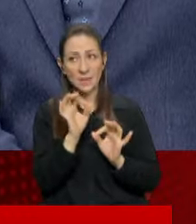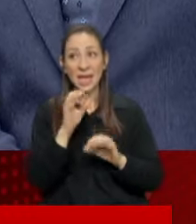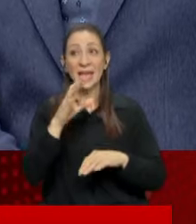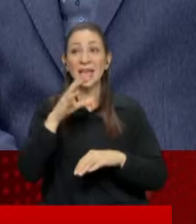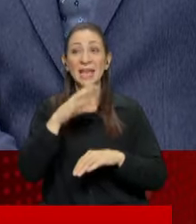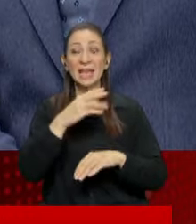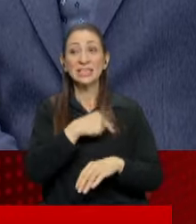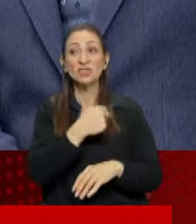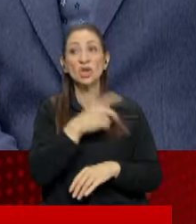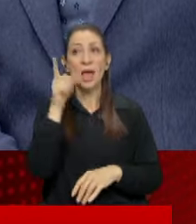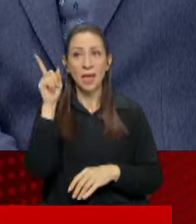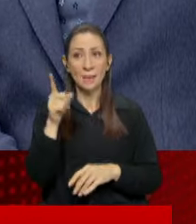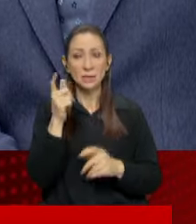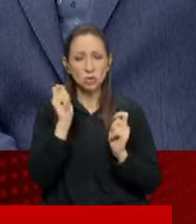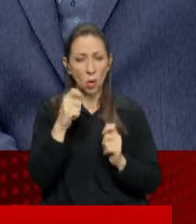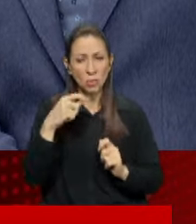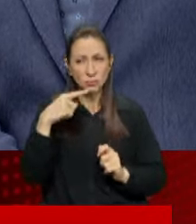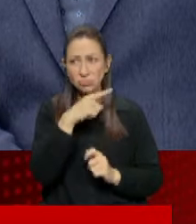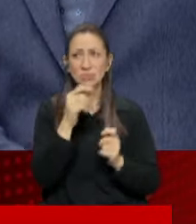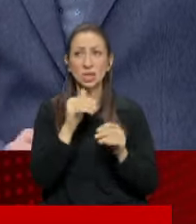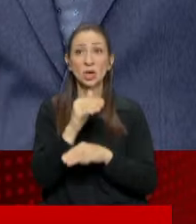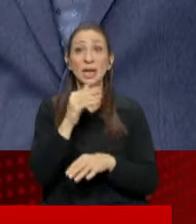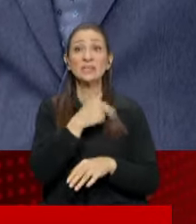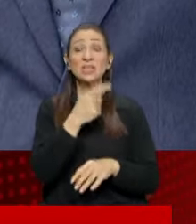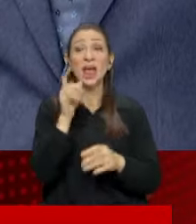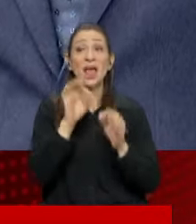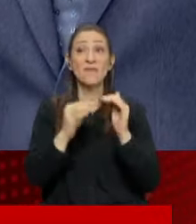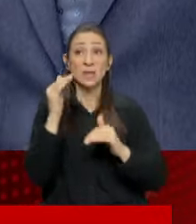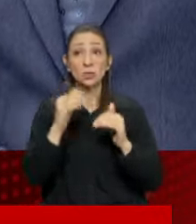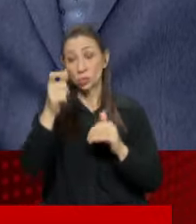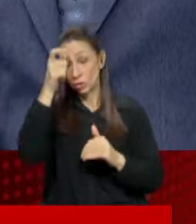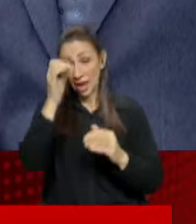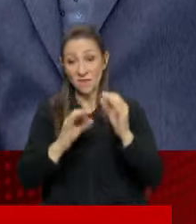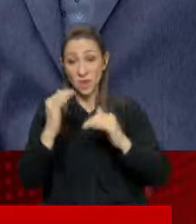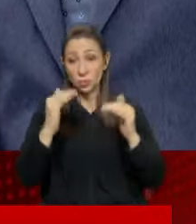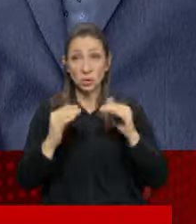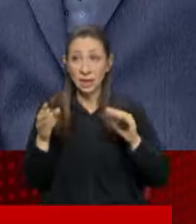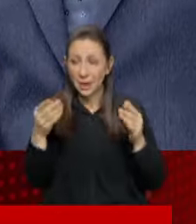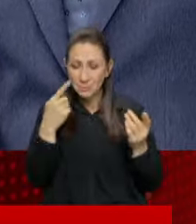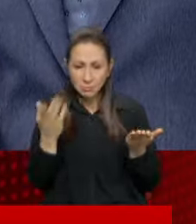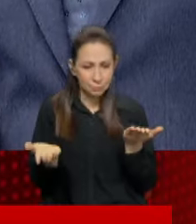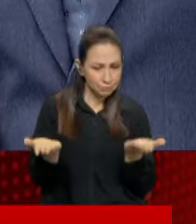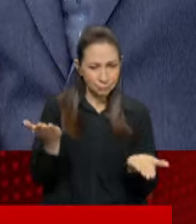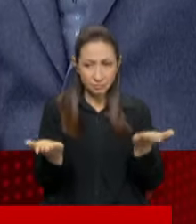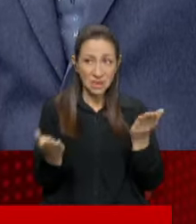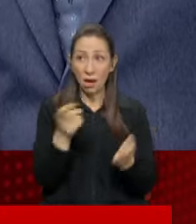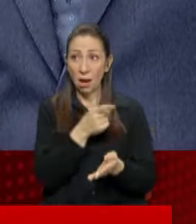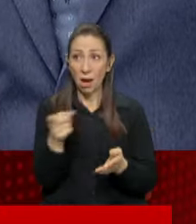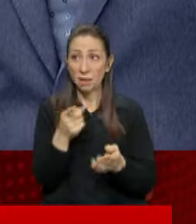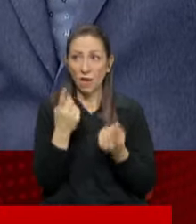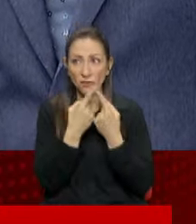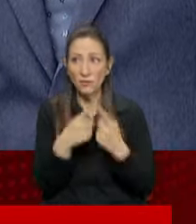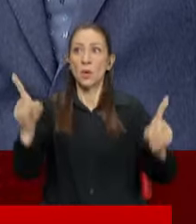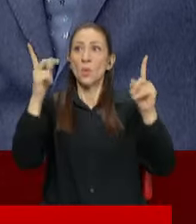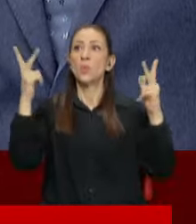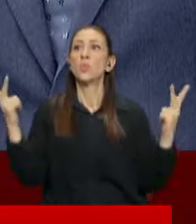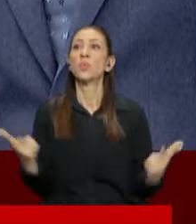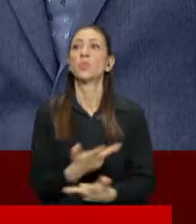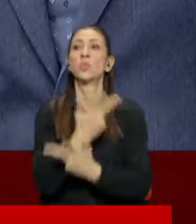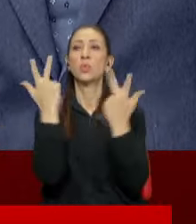de insanlar hani bir zorluğu, bir güçlüğü yaşıyor. İsviçre'nin enflasyonuyla Türkiye'nin enflasyonunu kıyasladığımızda arada hani uçurumlar var